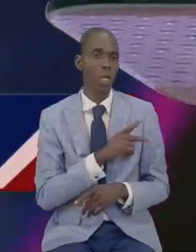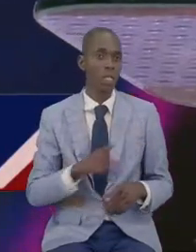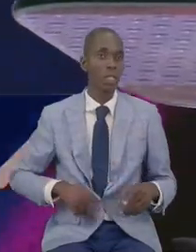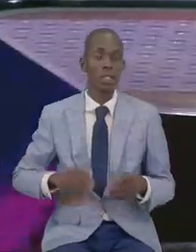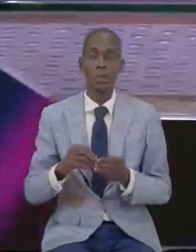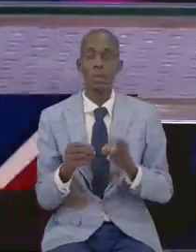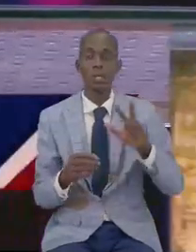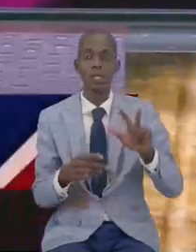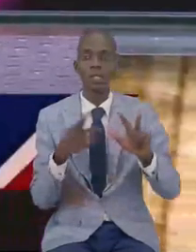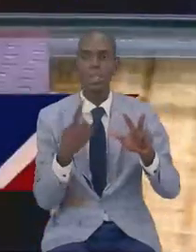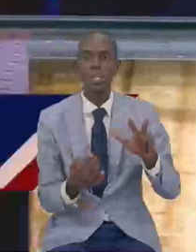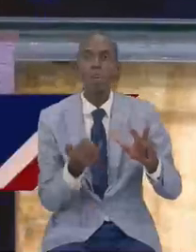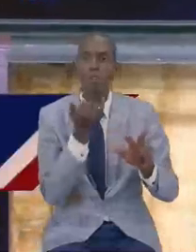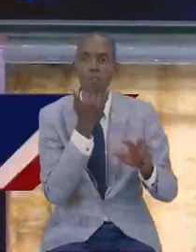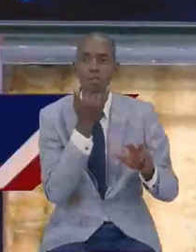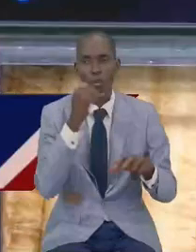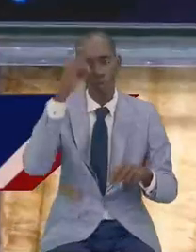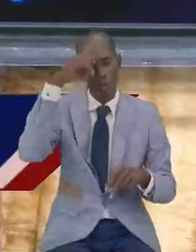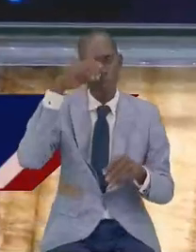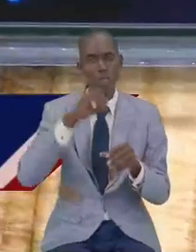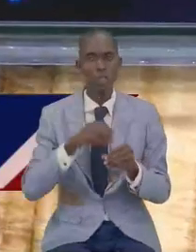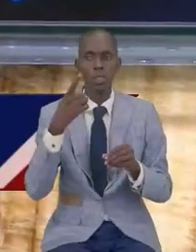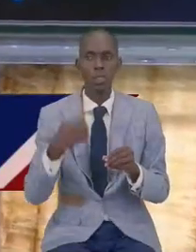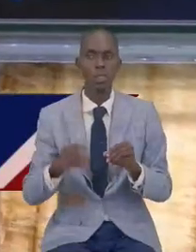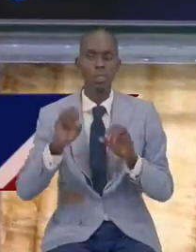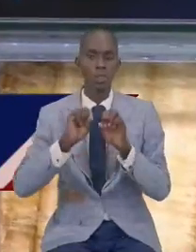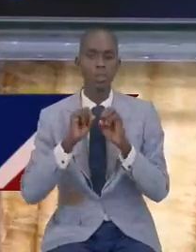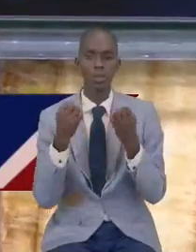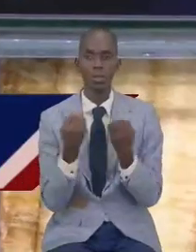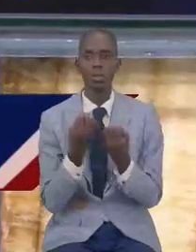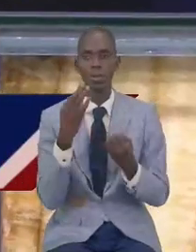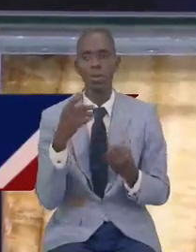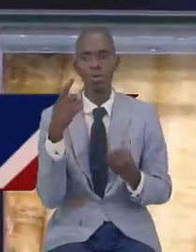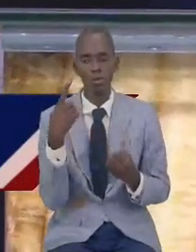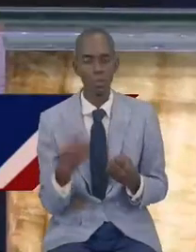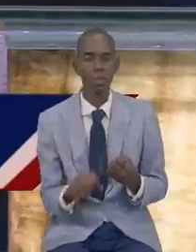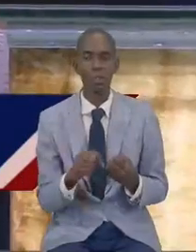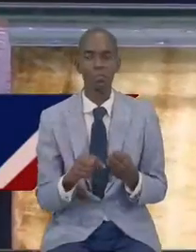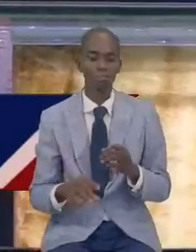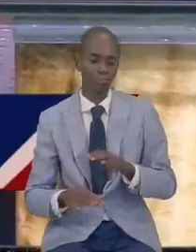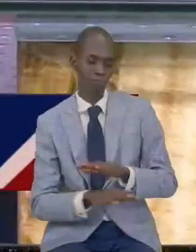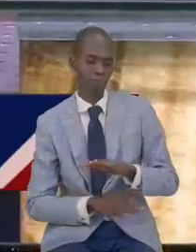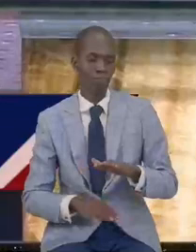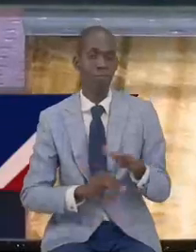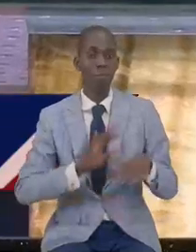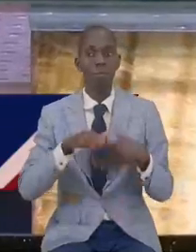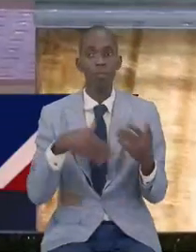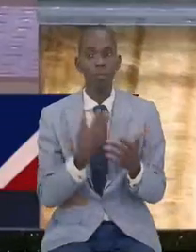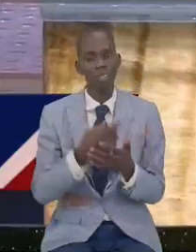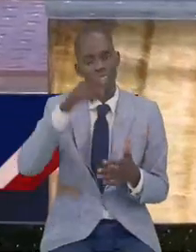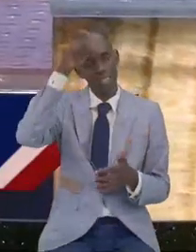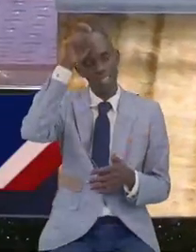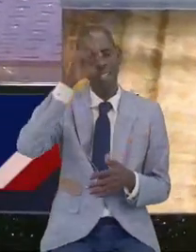Sauveur le meilleur. 3. La sagesse fautive dans la société de base. Ces